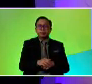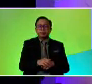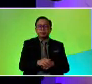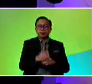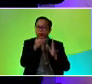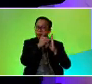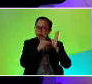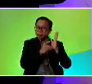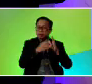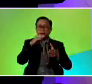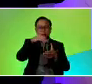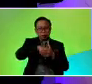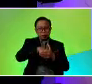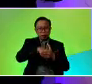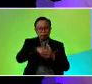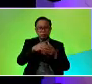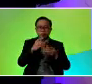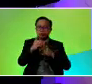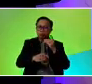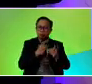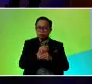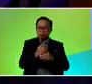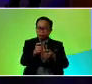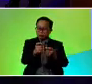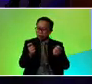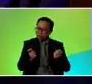berada di dalam dunia sekitar